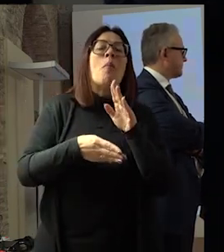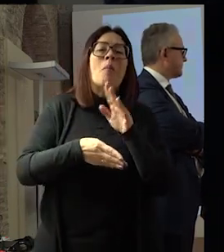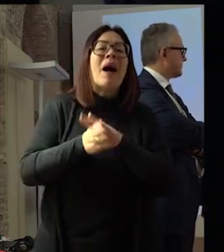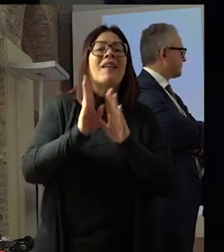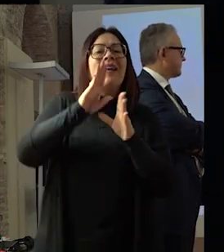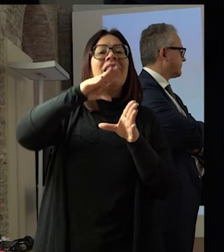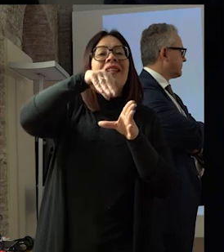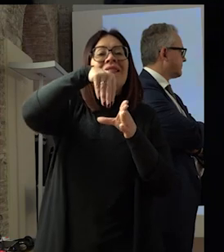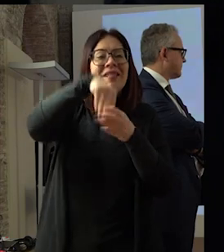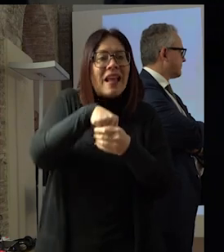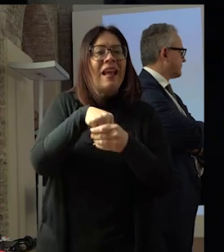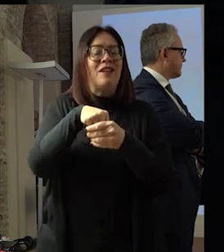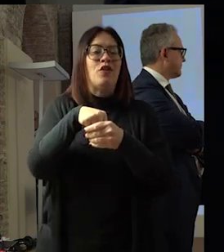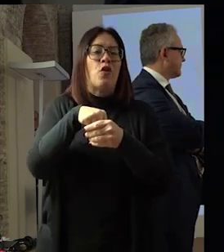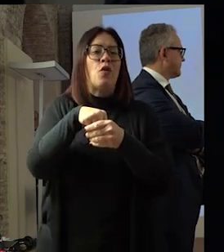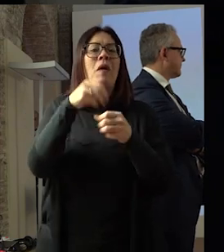che si approcciano